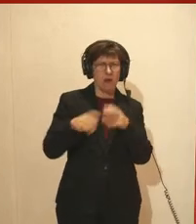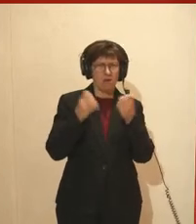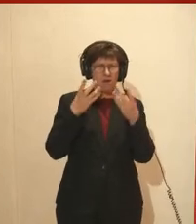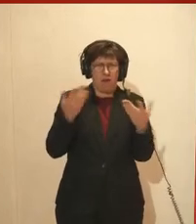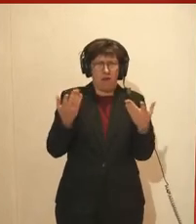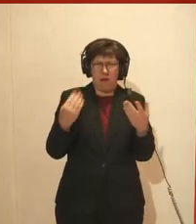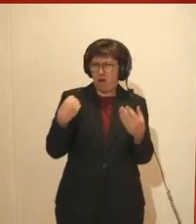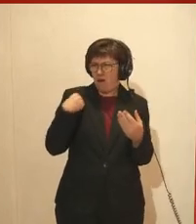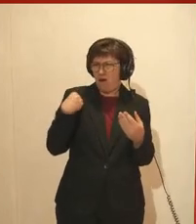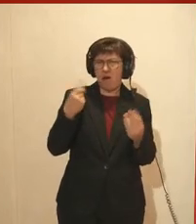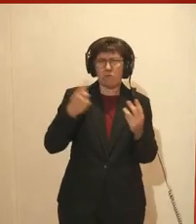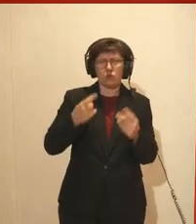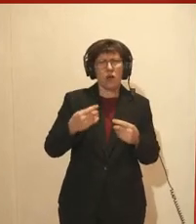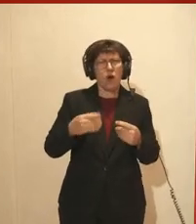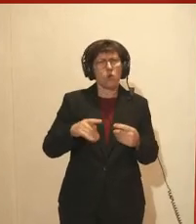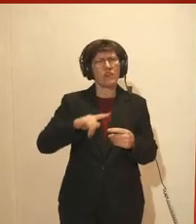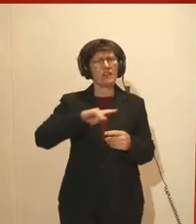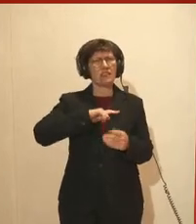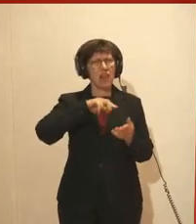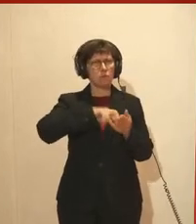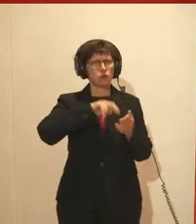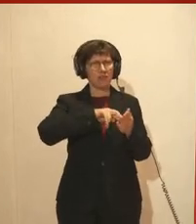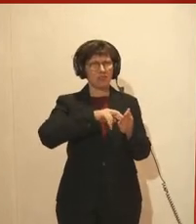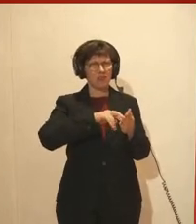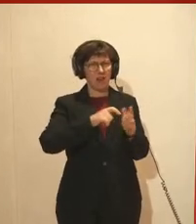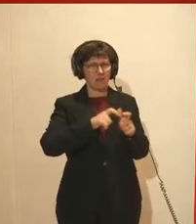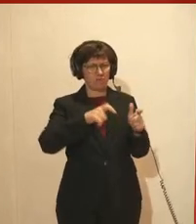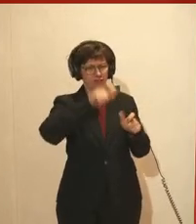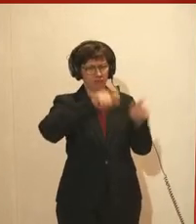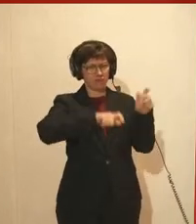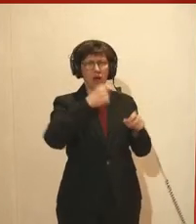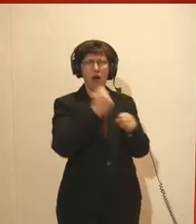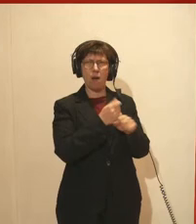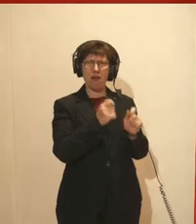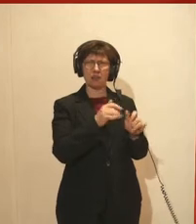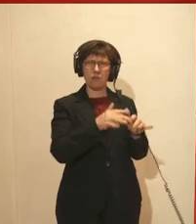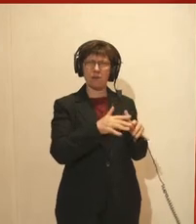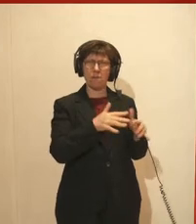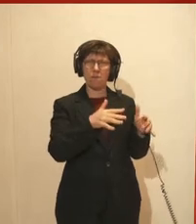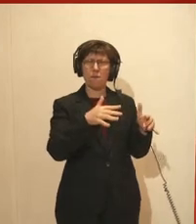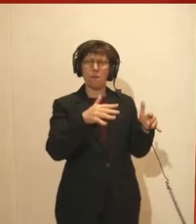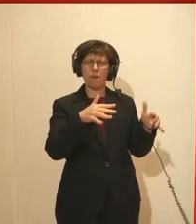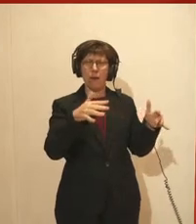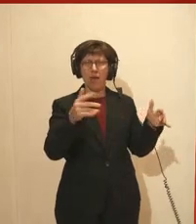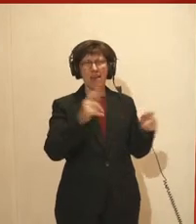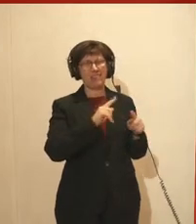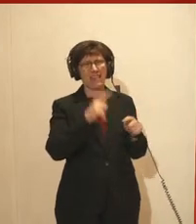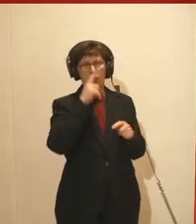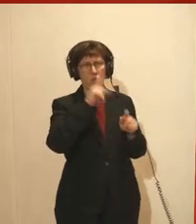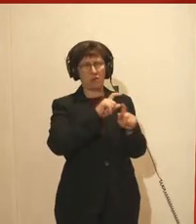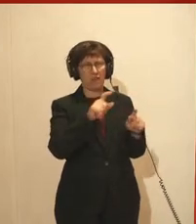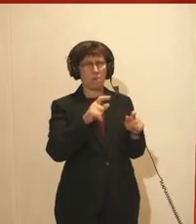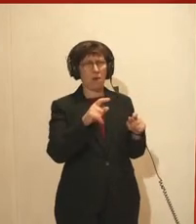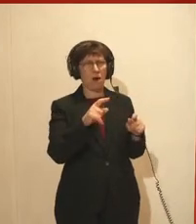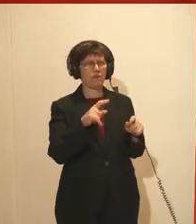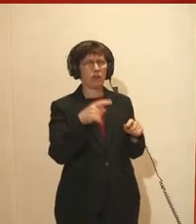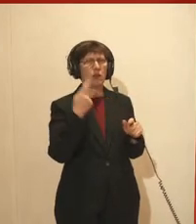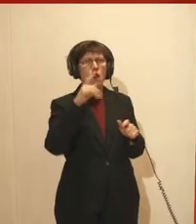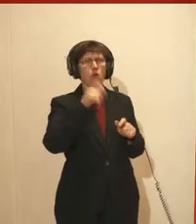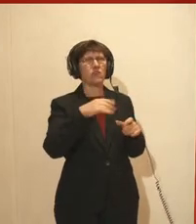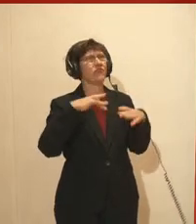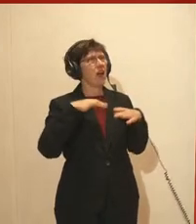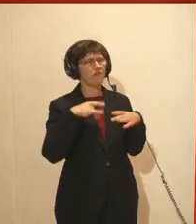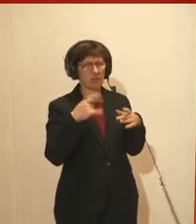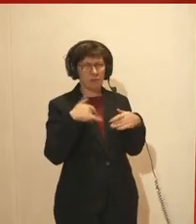aufgerufen die wachsende selbstständigkeit die im auf dem arbeitsmarkt immer eine größere rolle spielt und nicht nur auf unfreiwillig selbständig ist